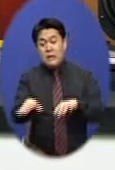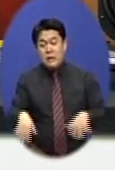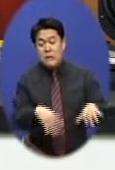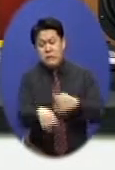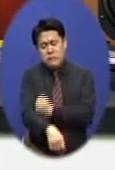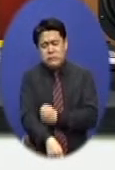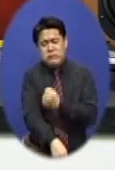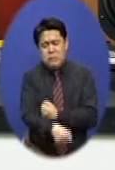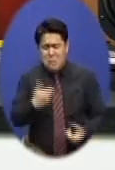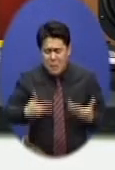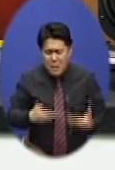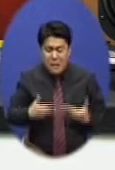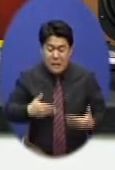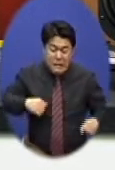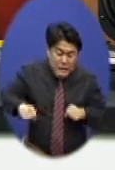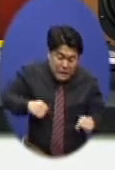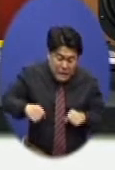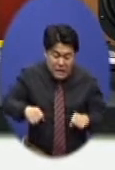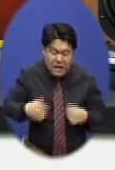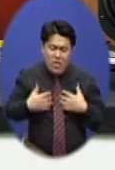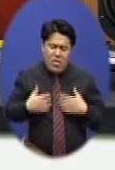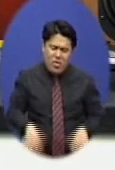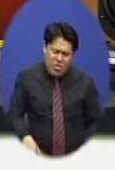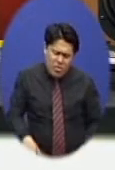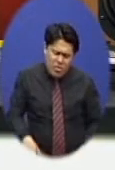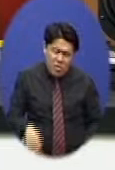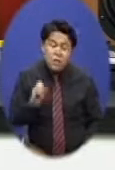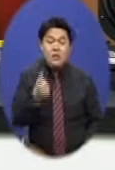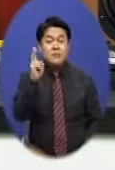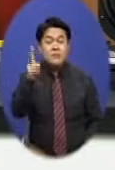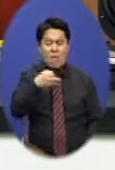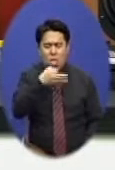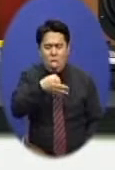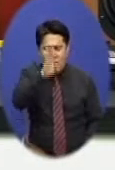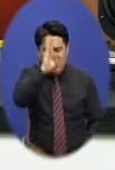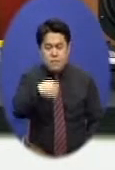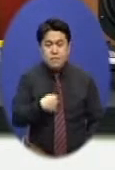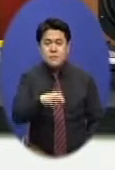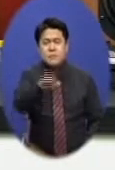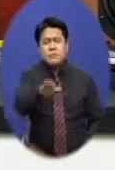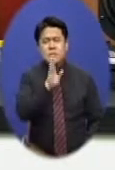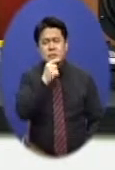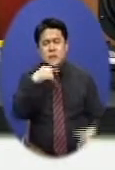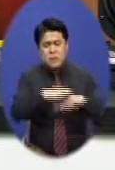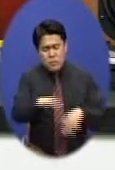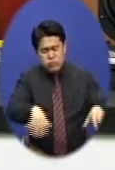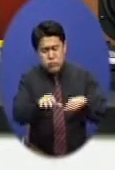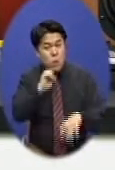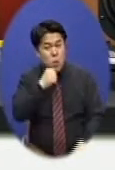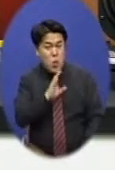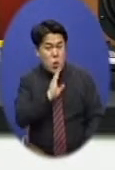좀 그러느라고 바빴거든요. 필요가 겹쳤나 봐요. 아유, 그래요. 그 긴장하는 일이 보통 일이 아니잖아요.